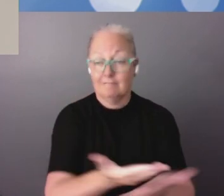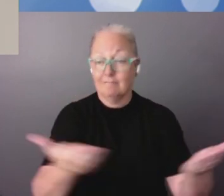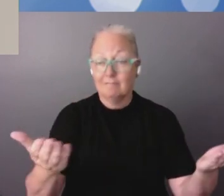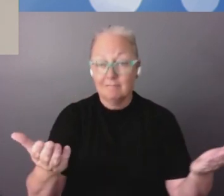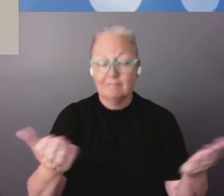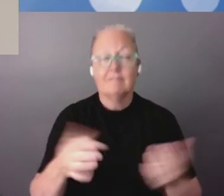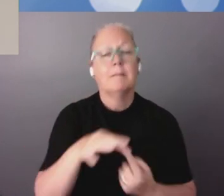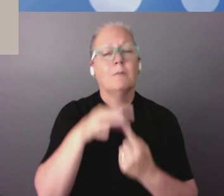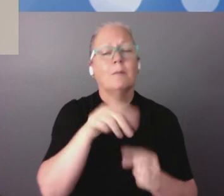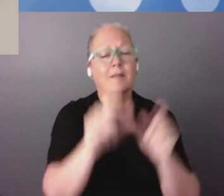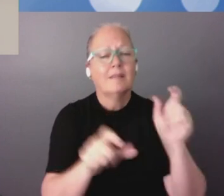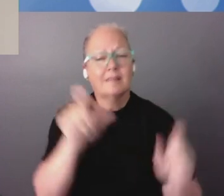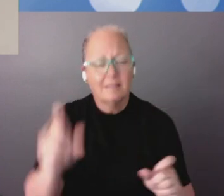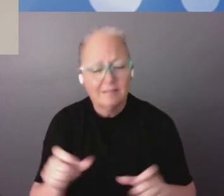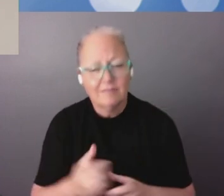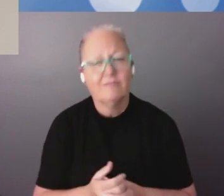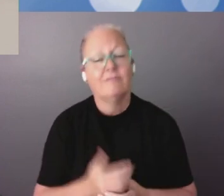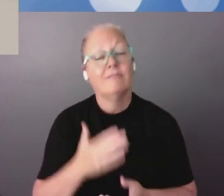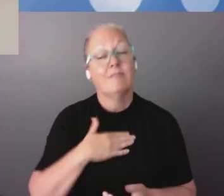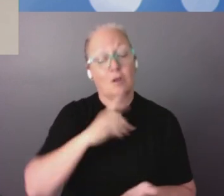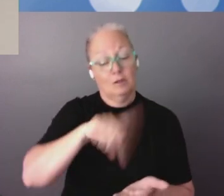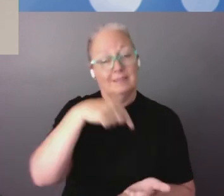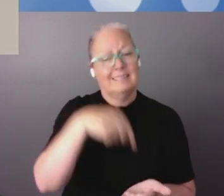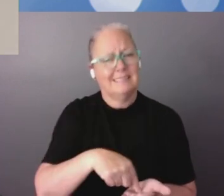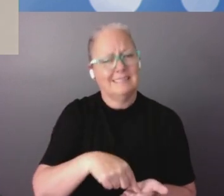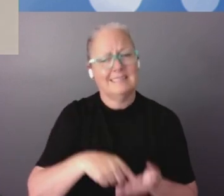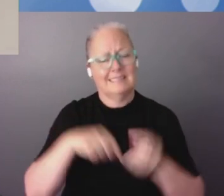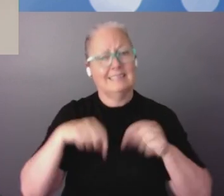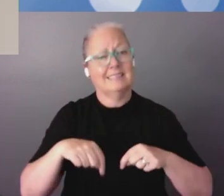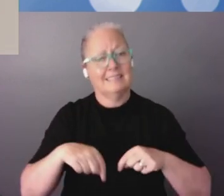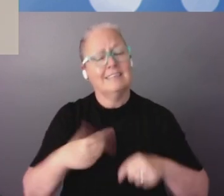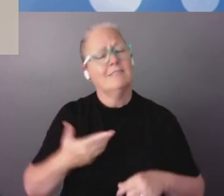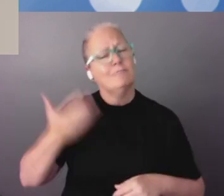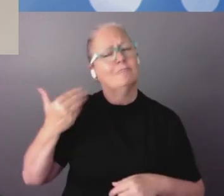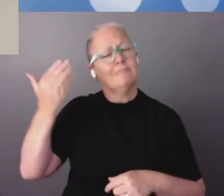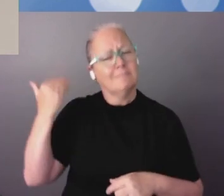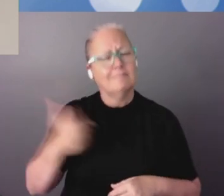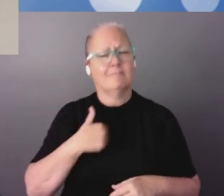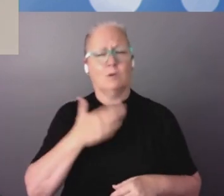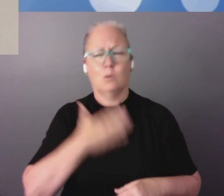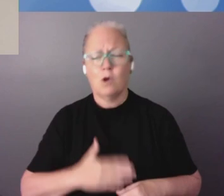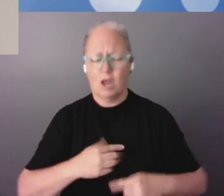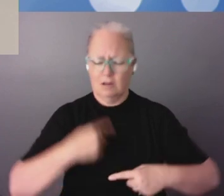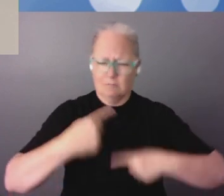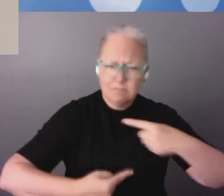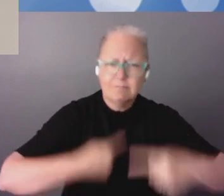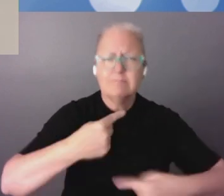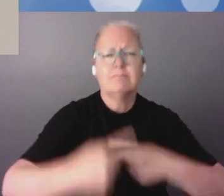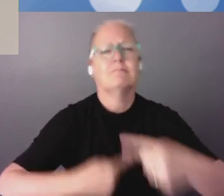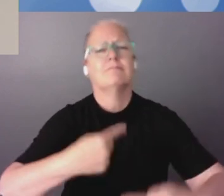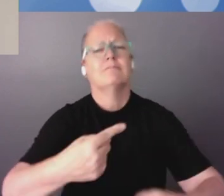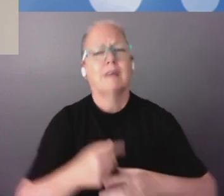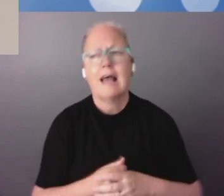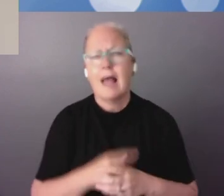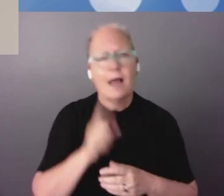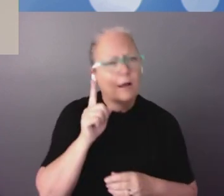非常大的一个变化。我们当时集中在这个创新和这个创造这